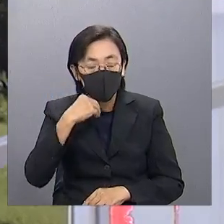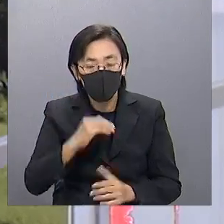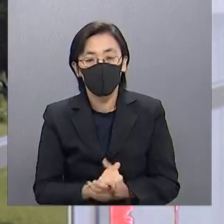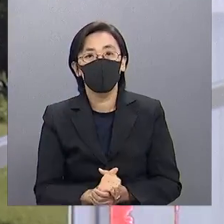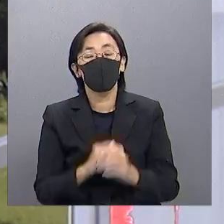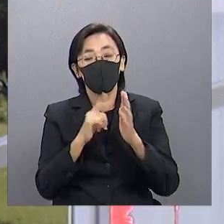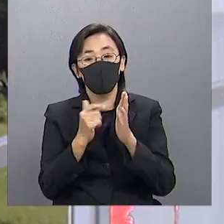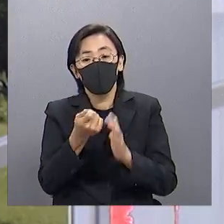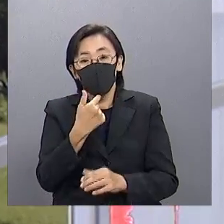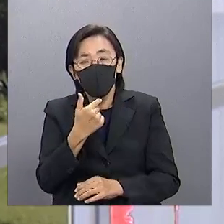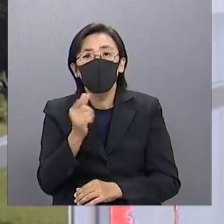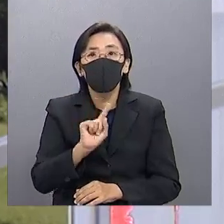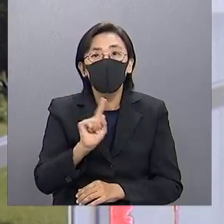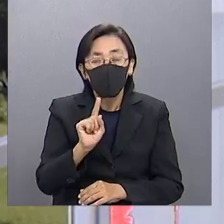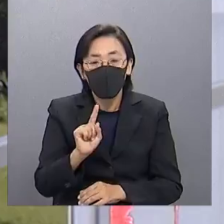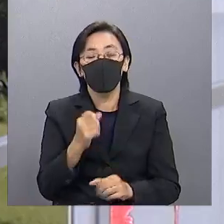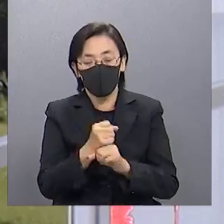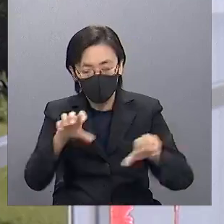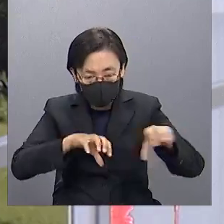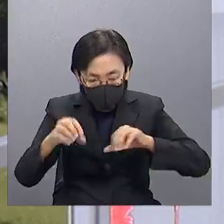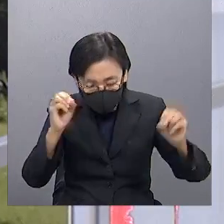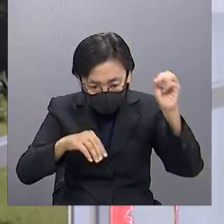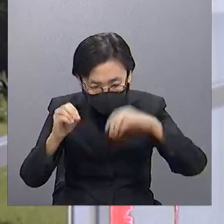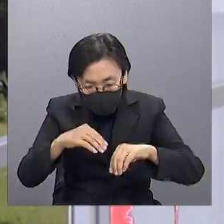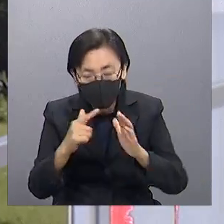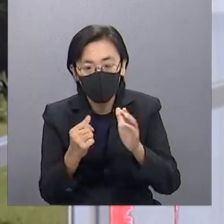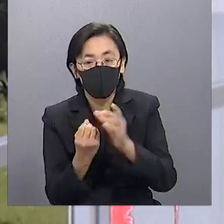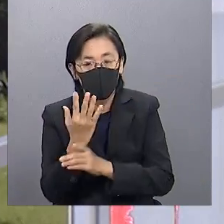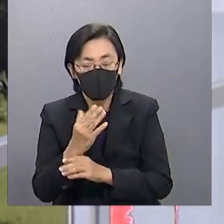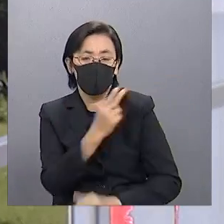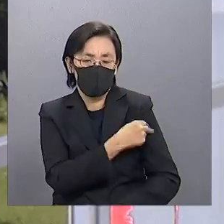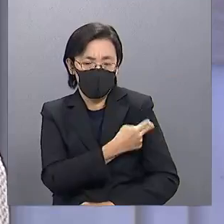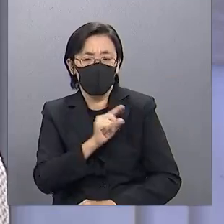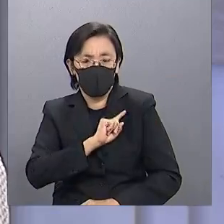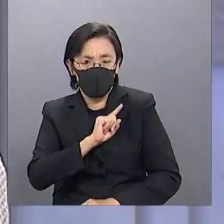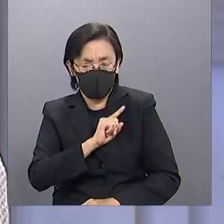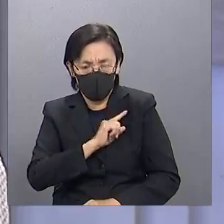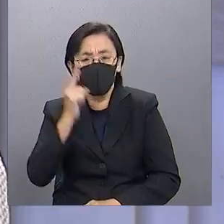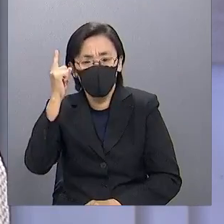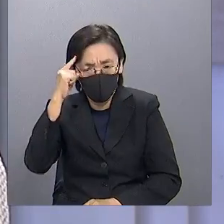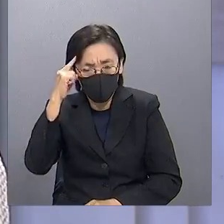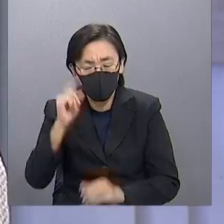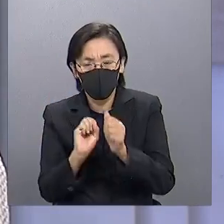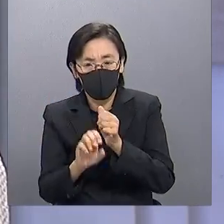ต้องไปตำหับต้องกินทางการดูแลของคุหมอแลวกคเชเชเท่